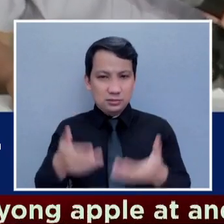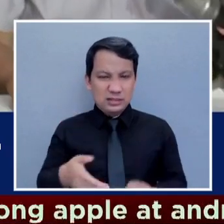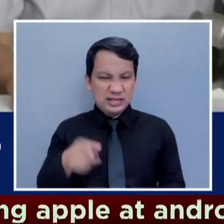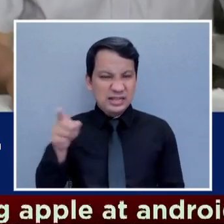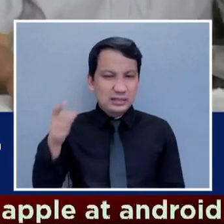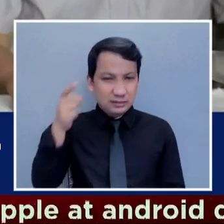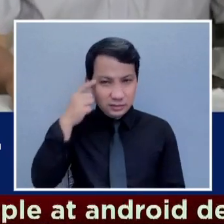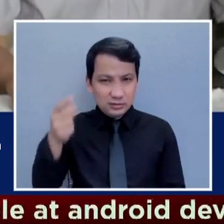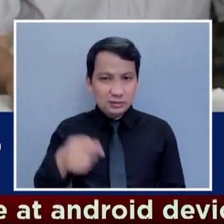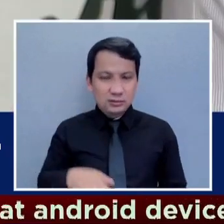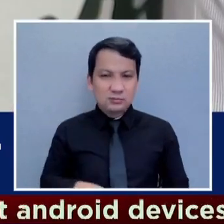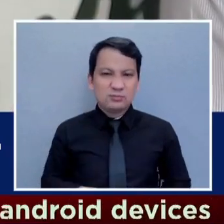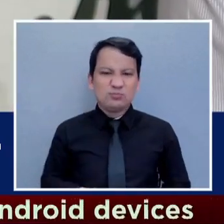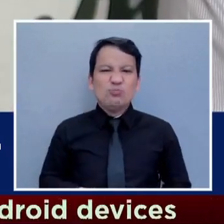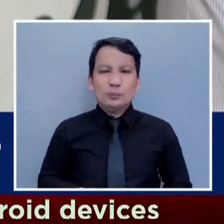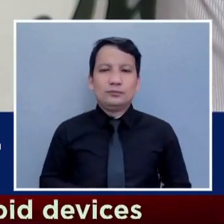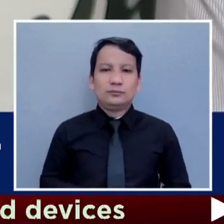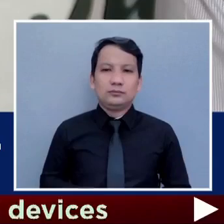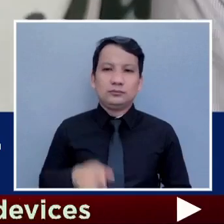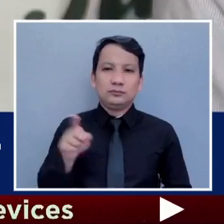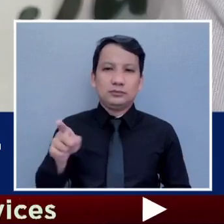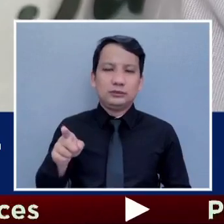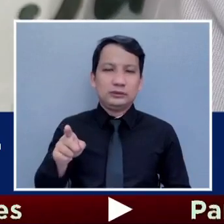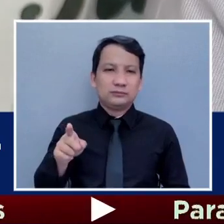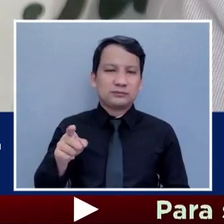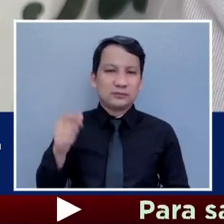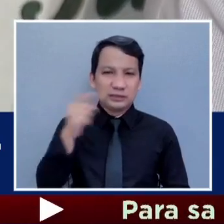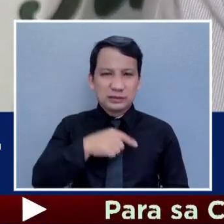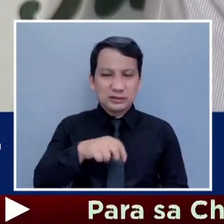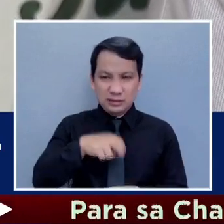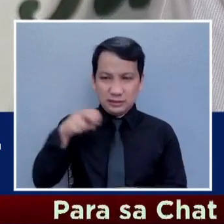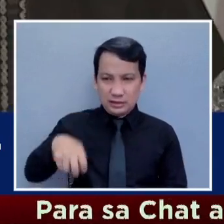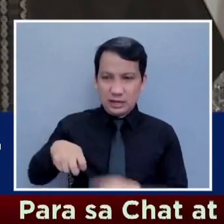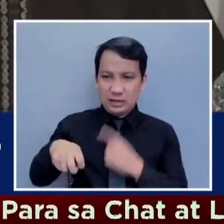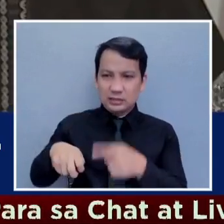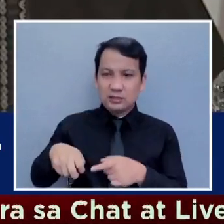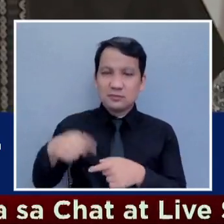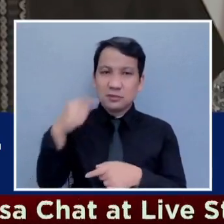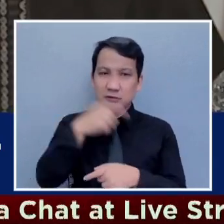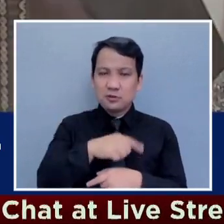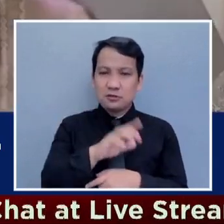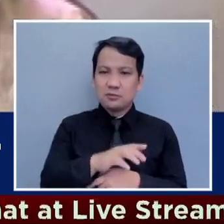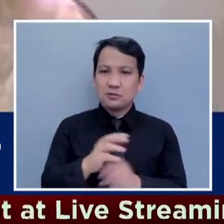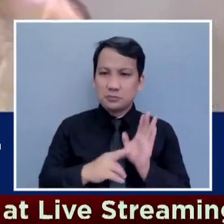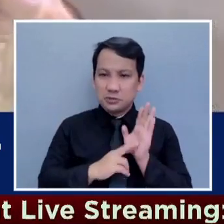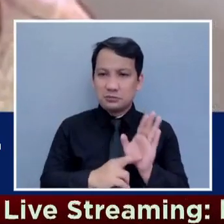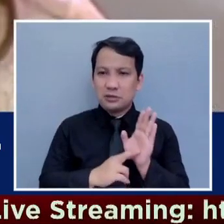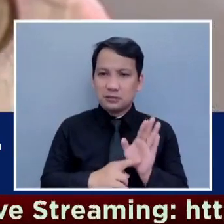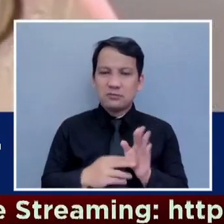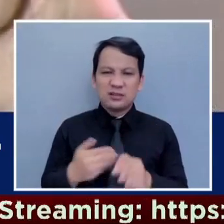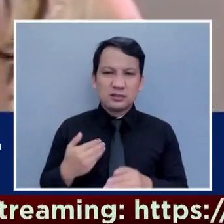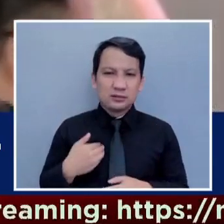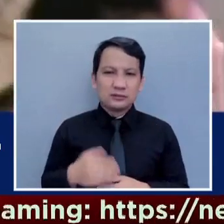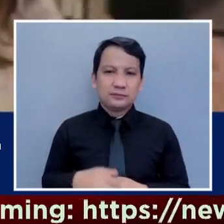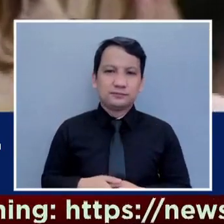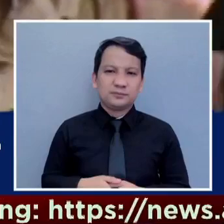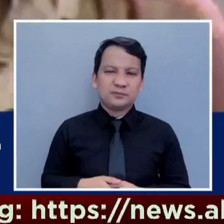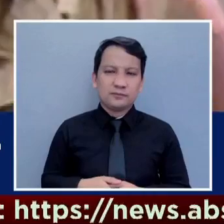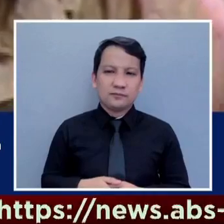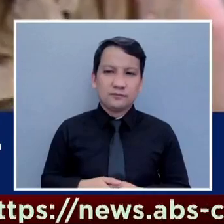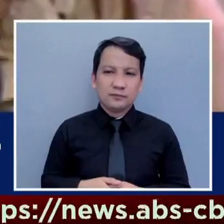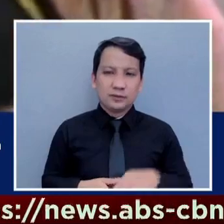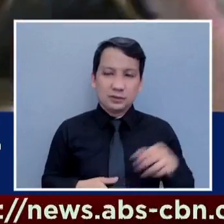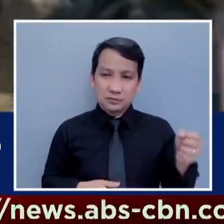Unjust vexation talaga yan. Dahil hindi siya nakaupo na representative. At asawa niya ang pinaupo